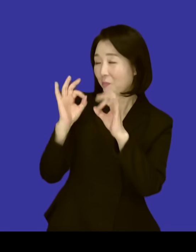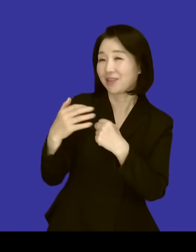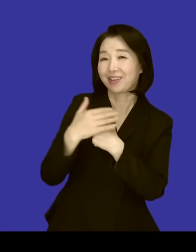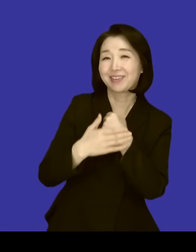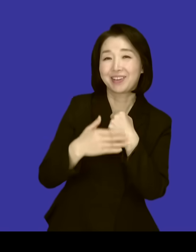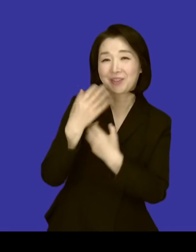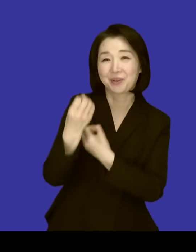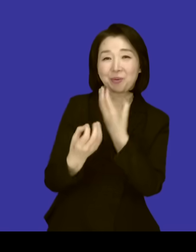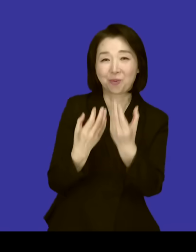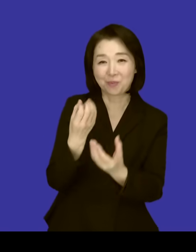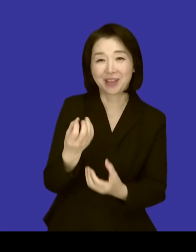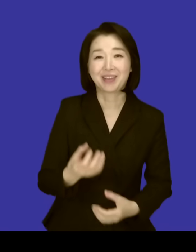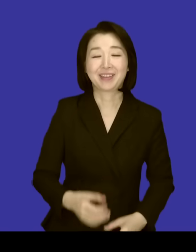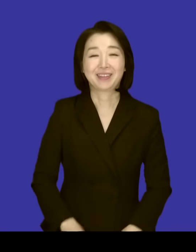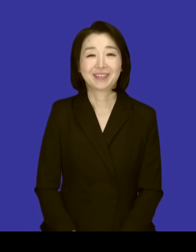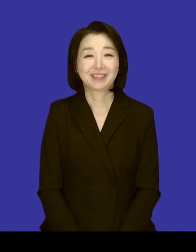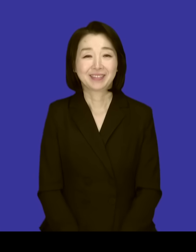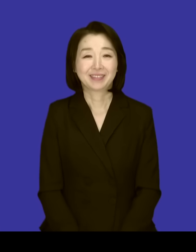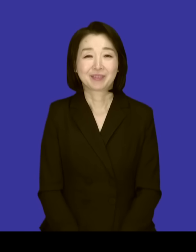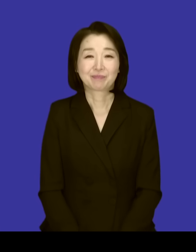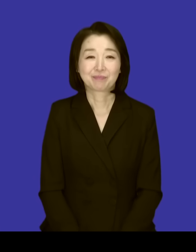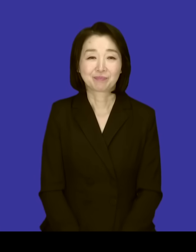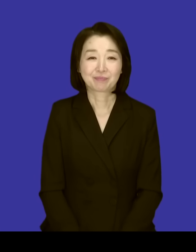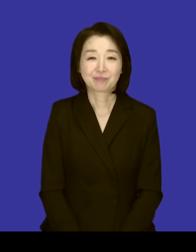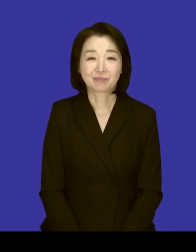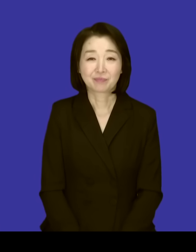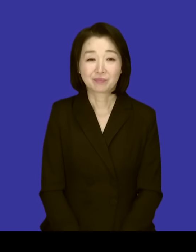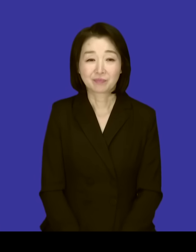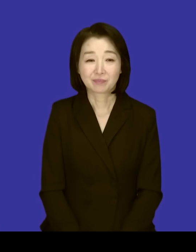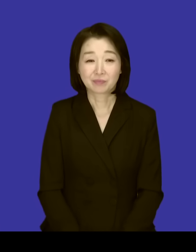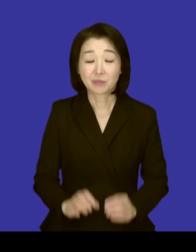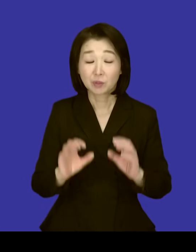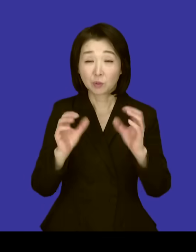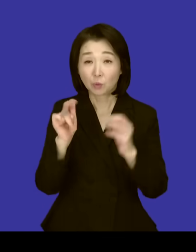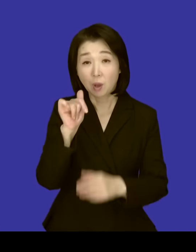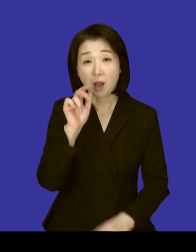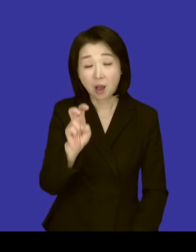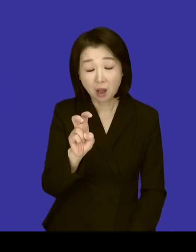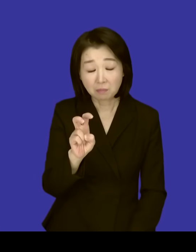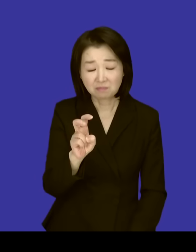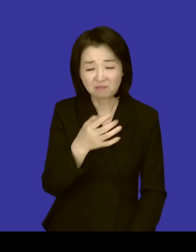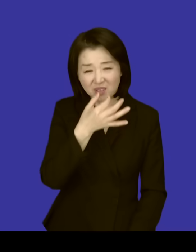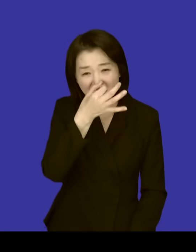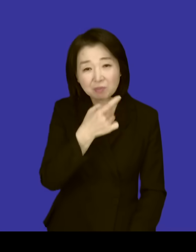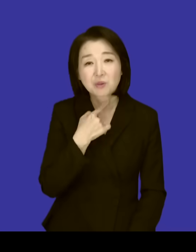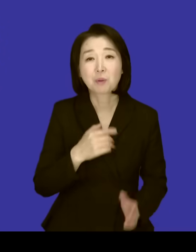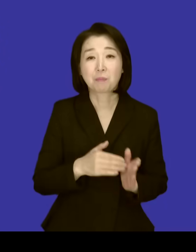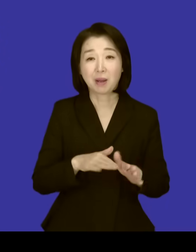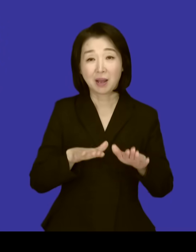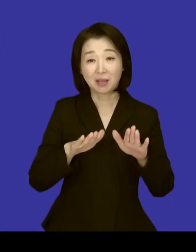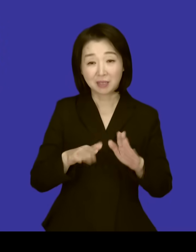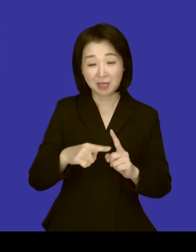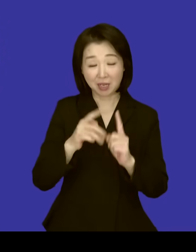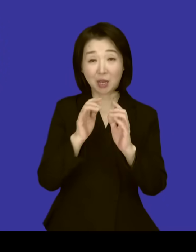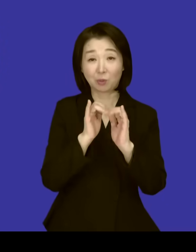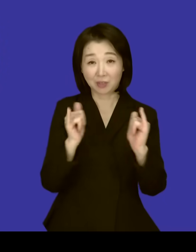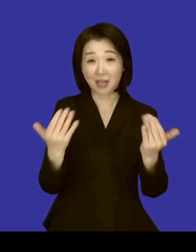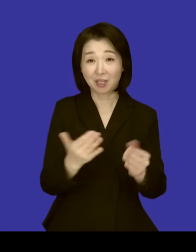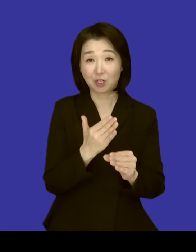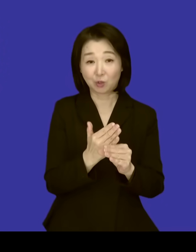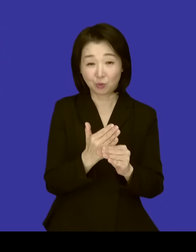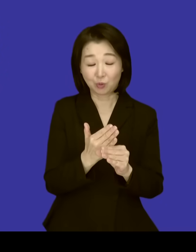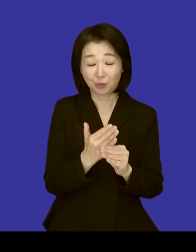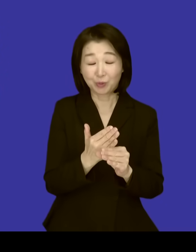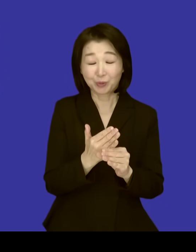은혜였다고 고백하시는 분이십니다. 네, 한때 소아암으로 힘든 시기를 겪으셨는데요. 이제는 간호사이자